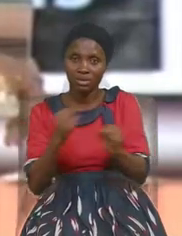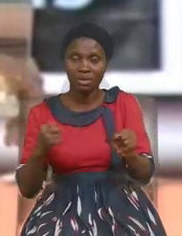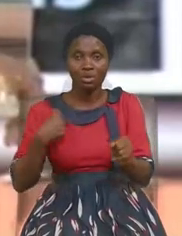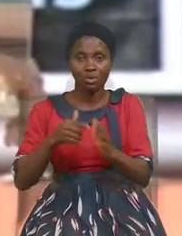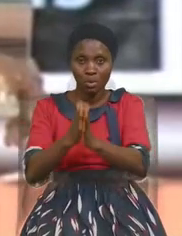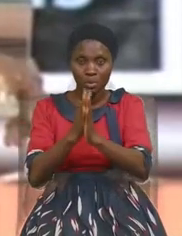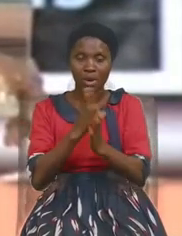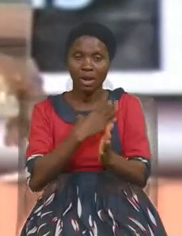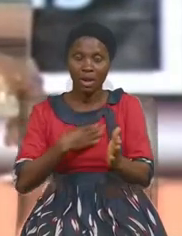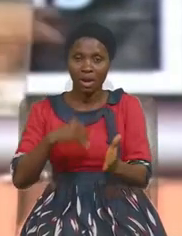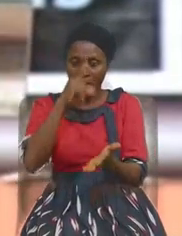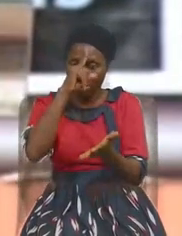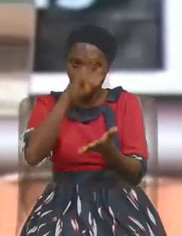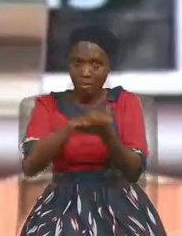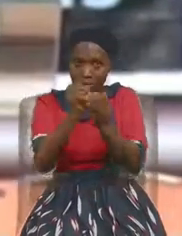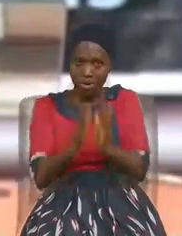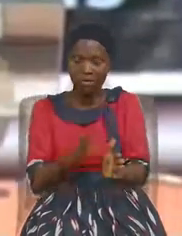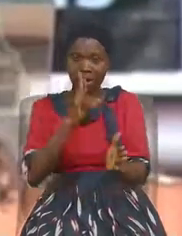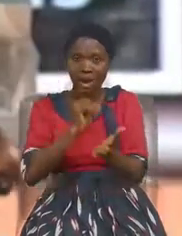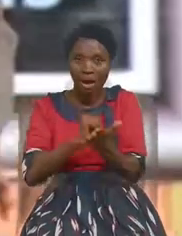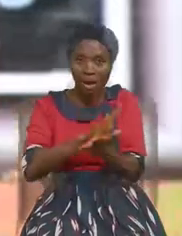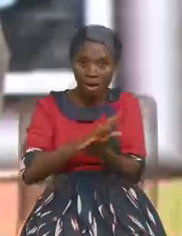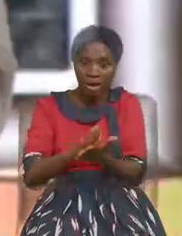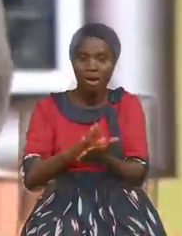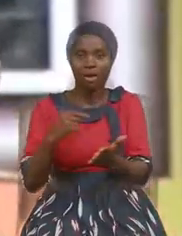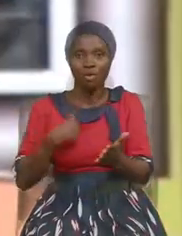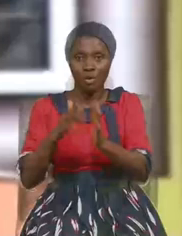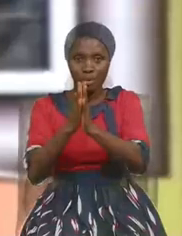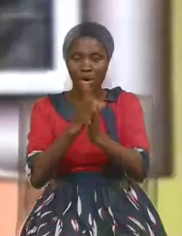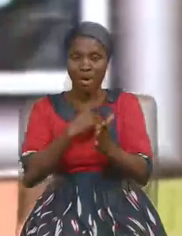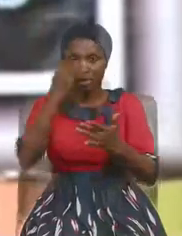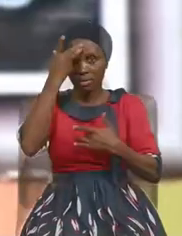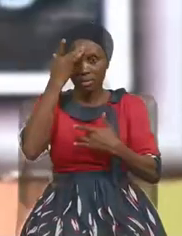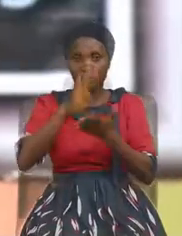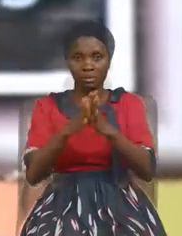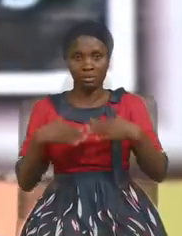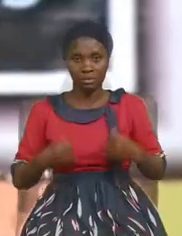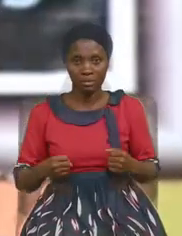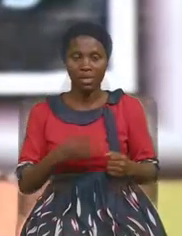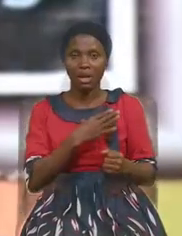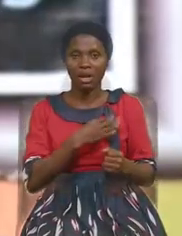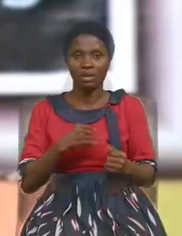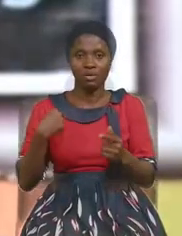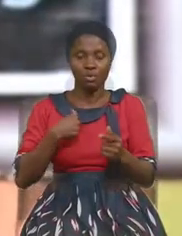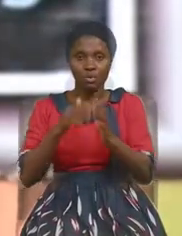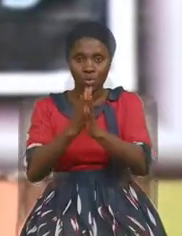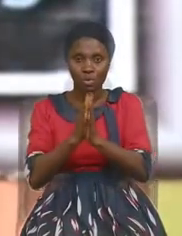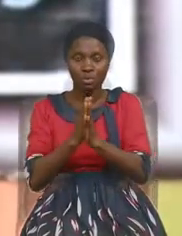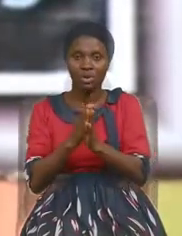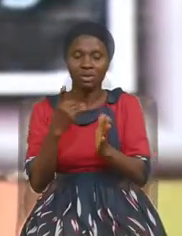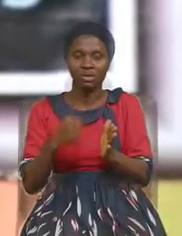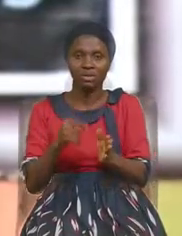sont sanctifiés. Nous prions. Les malades sont guéris. Nous prions et les opprimés sont délivrés.